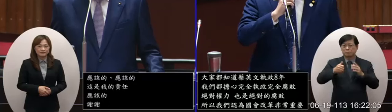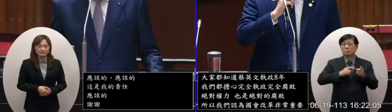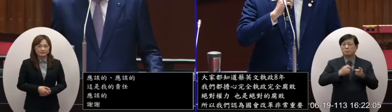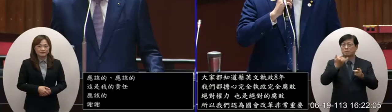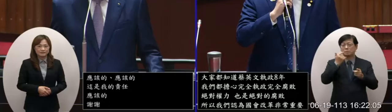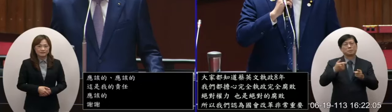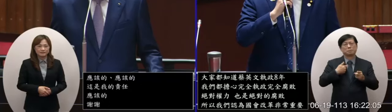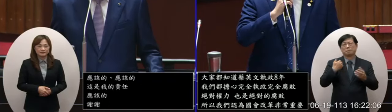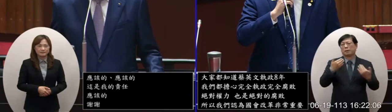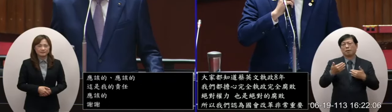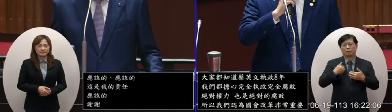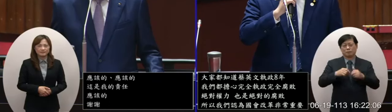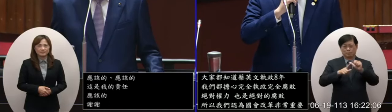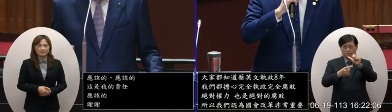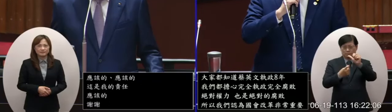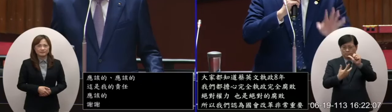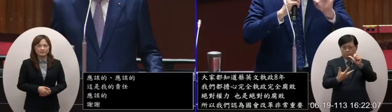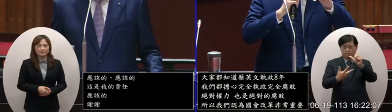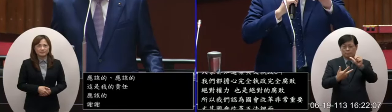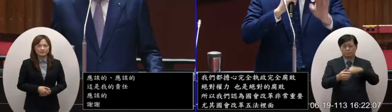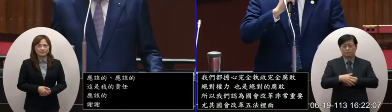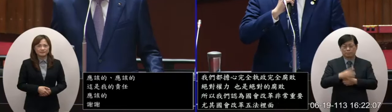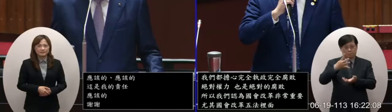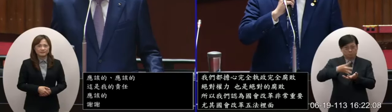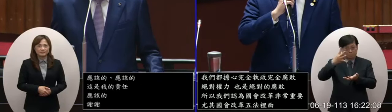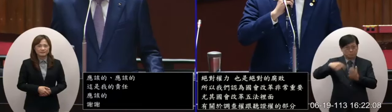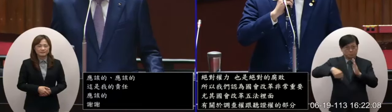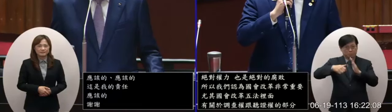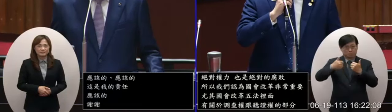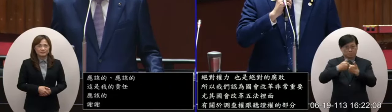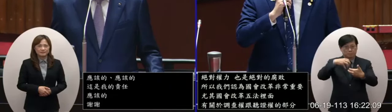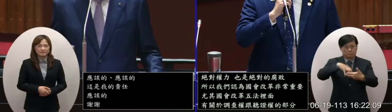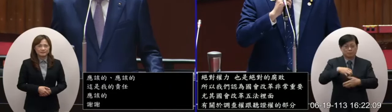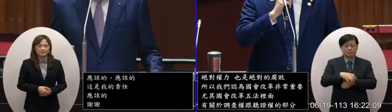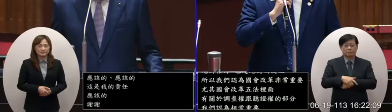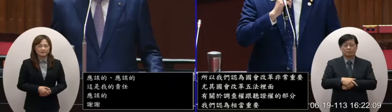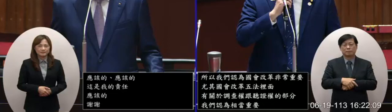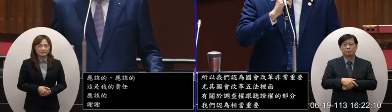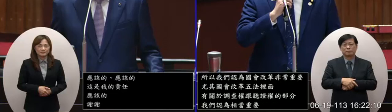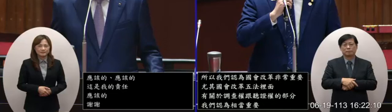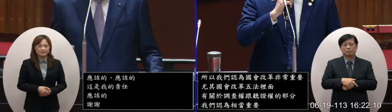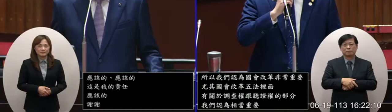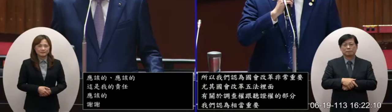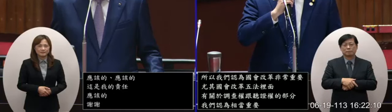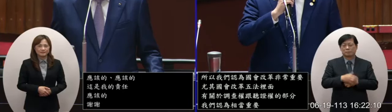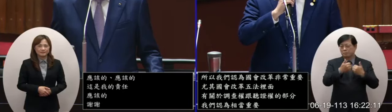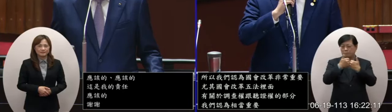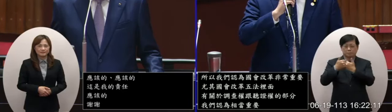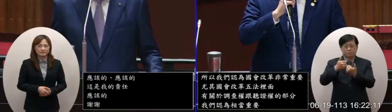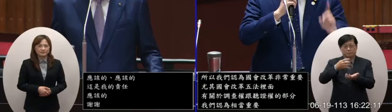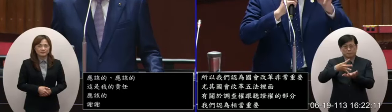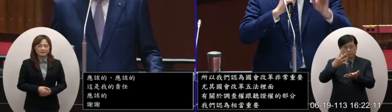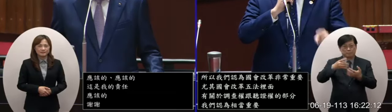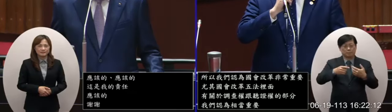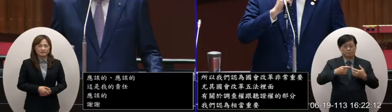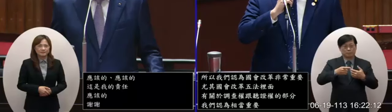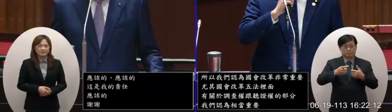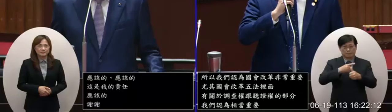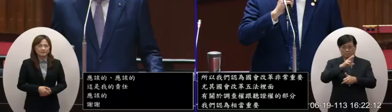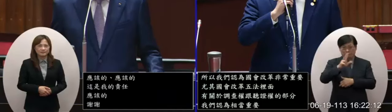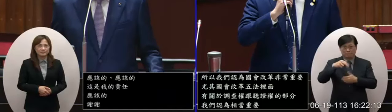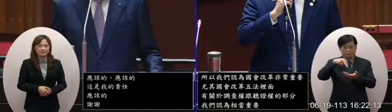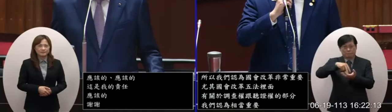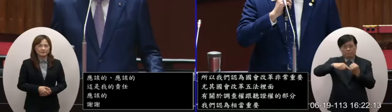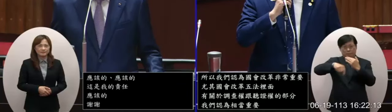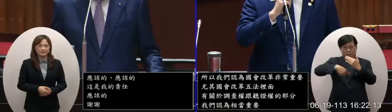你可以非常清楚，在5月17号四次的院会里面，这个开了四次的院会，第一天啊